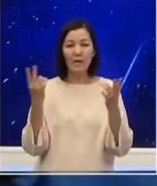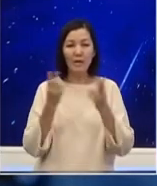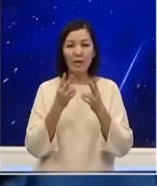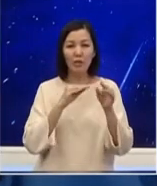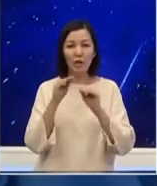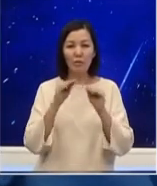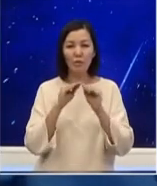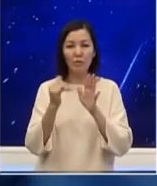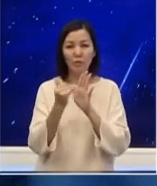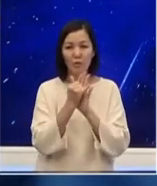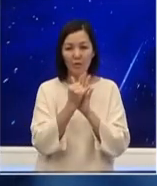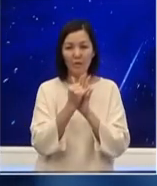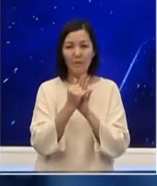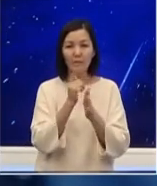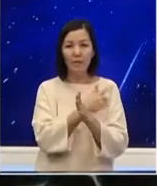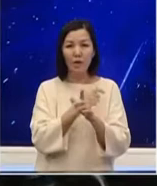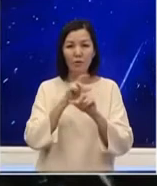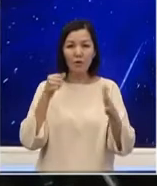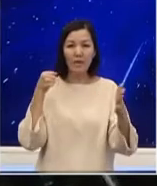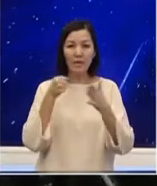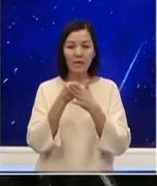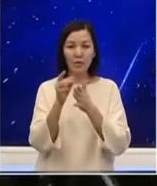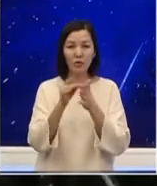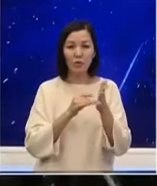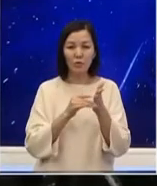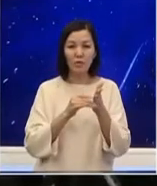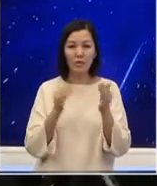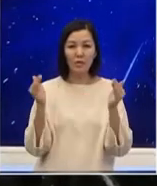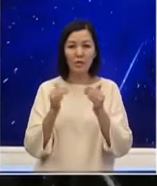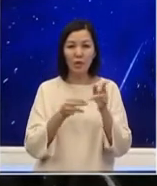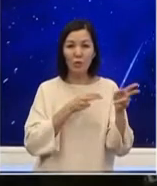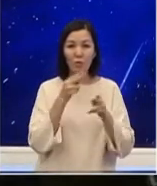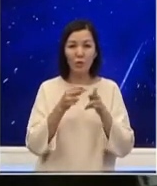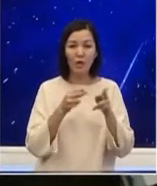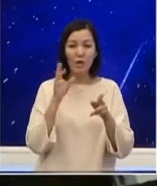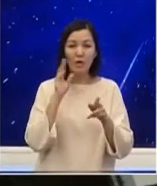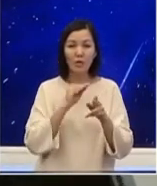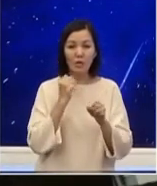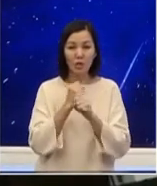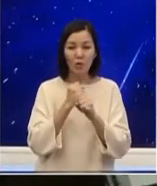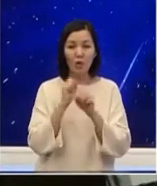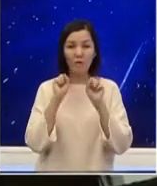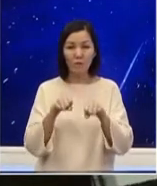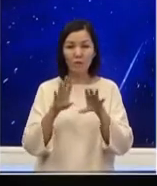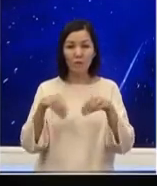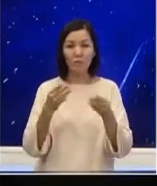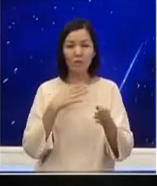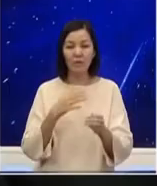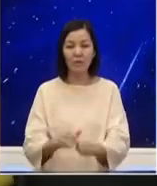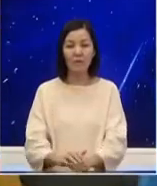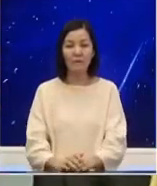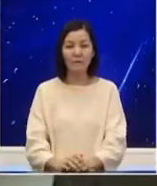құрылғылар орнатылған. Бұл ауруханаға жеткенше шұғыл әрі шағын оталарды өткізуге мүмкіндік береді, дейді.